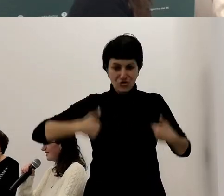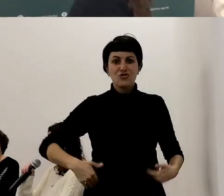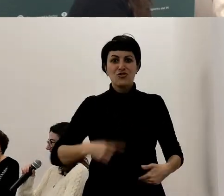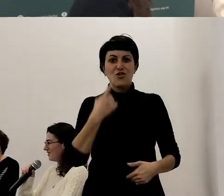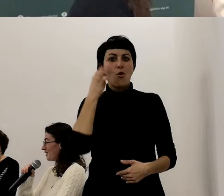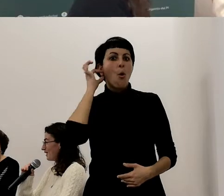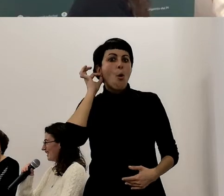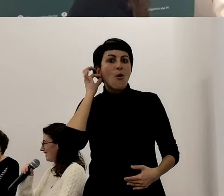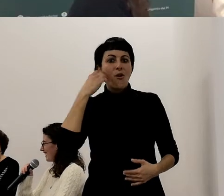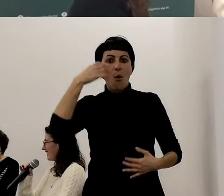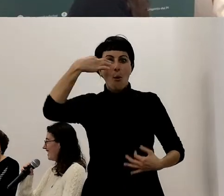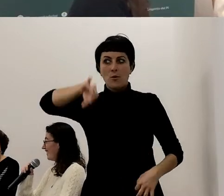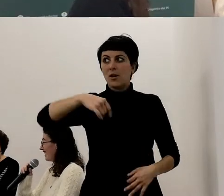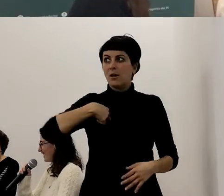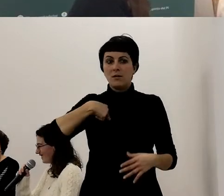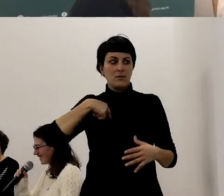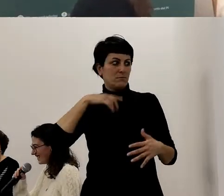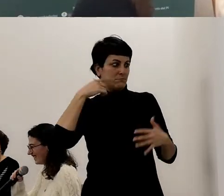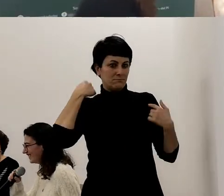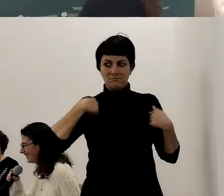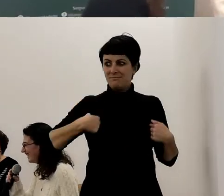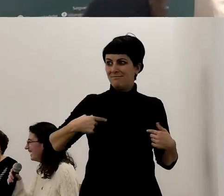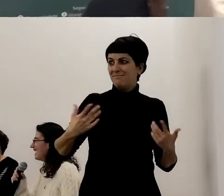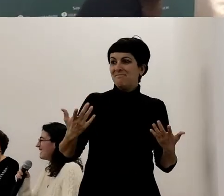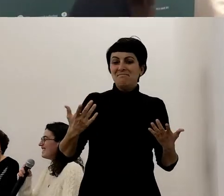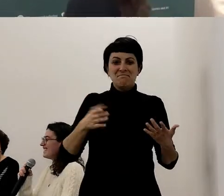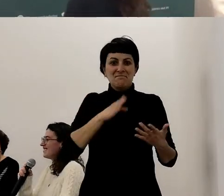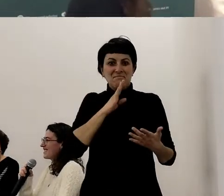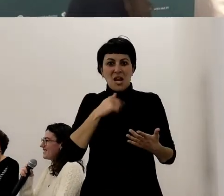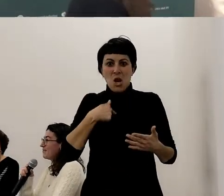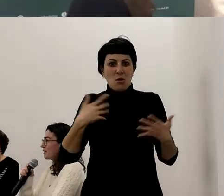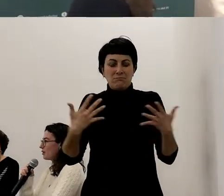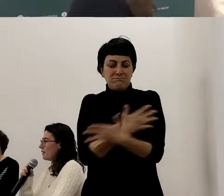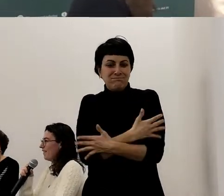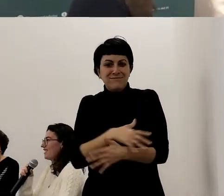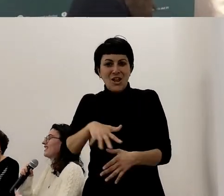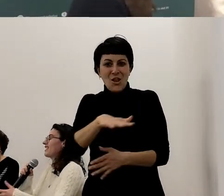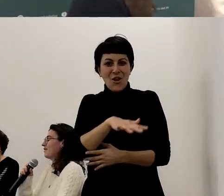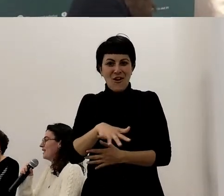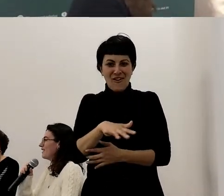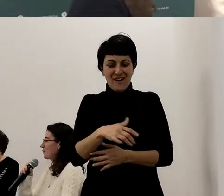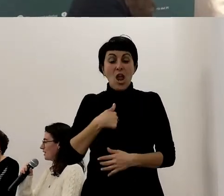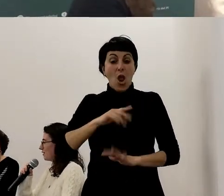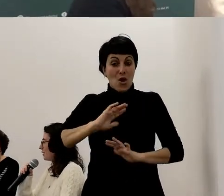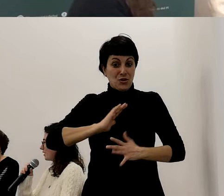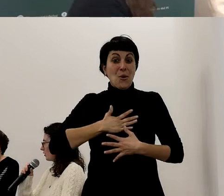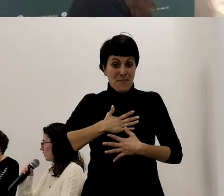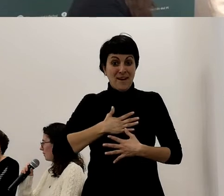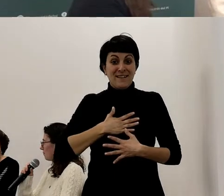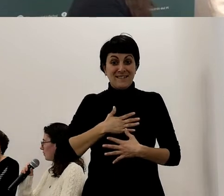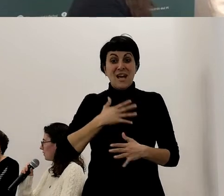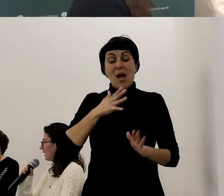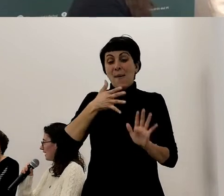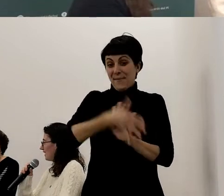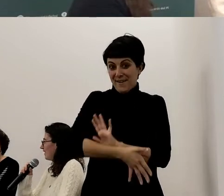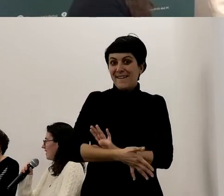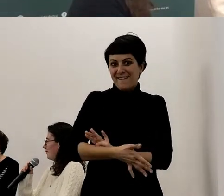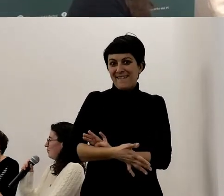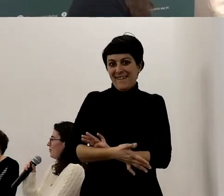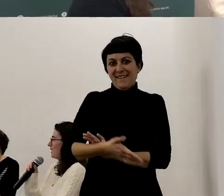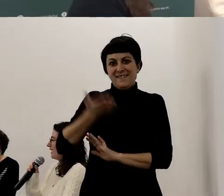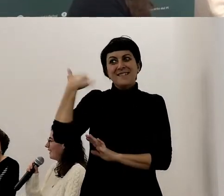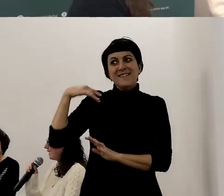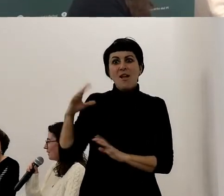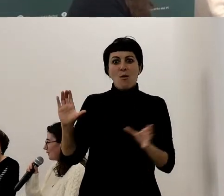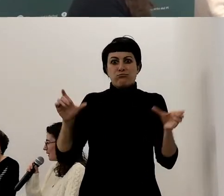ostres, m'he equivocat allò, que estic a l'aula dels homes, oi? I va ser això, m'ha sorprès, sí que a la següent ja vaig començar a veure més dona, però aquell,